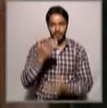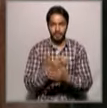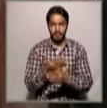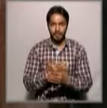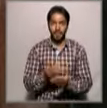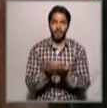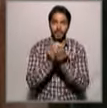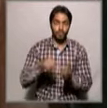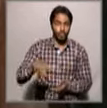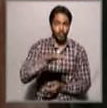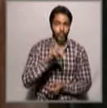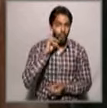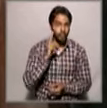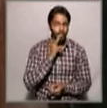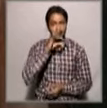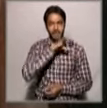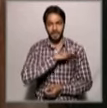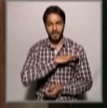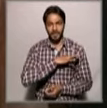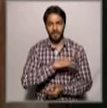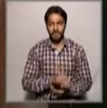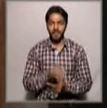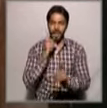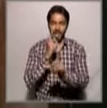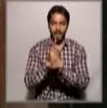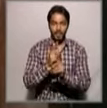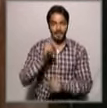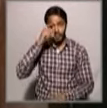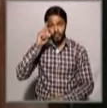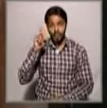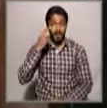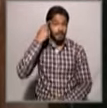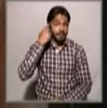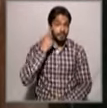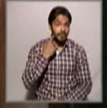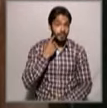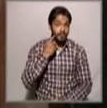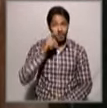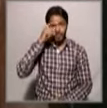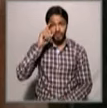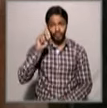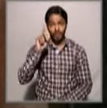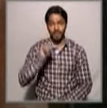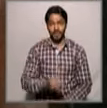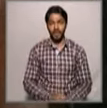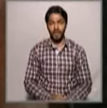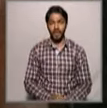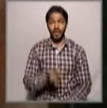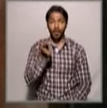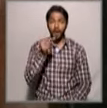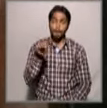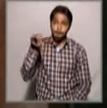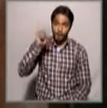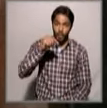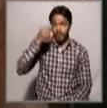الندى، وأسأل الله عز وجل التيسير. ألقاكم على خير بإذن الله تعالى يوم السبت القادم إن شاء الله تعالى في الخامسة مساء بتوقيت القاهرة، غدا إن شاء